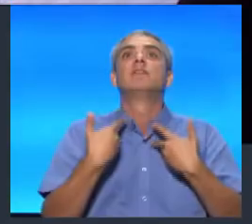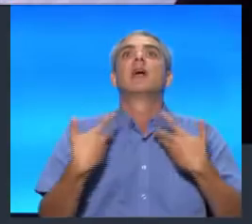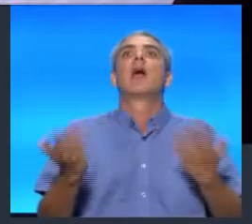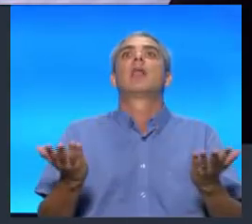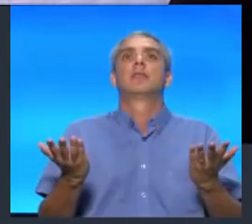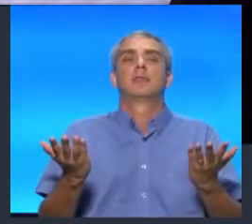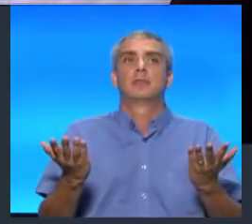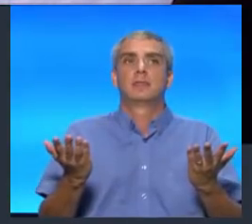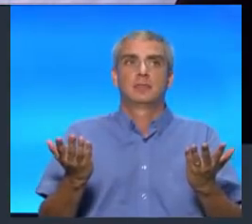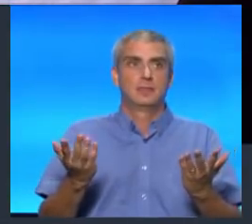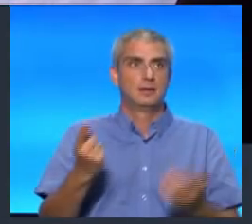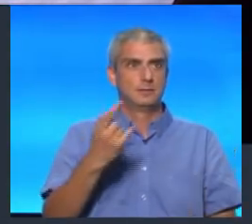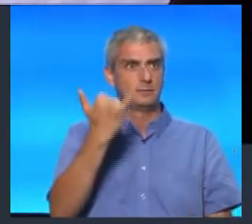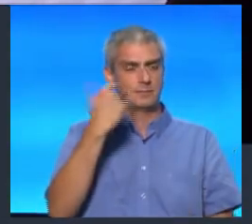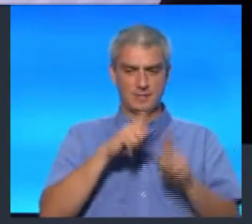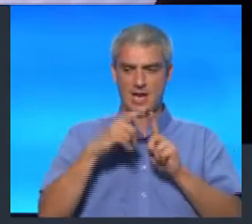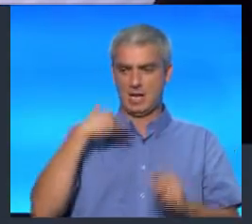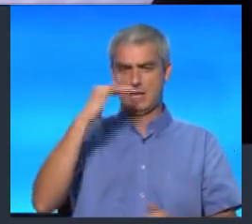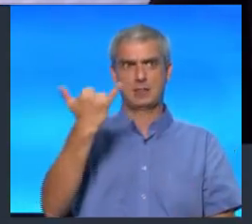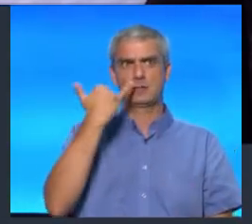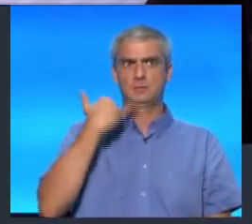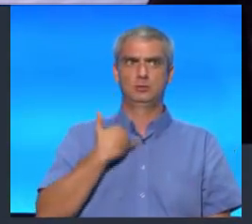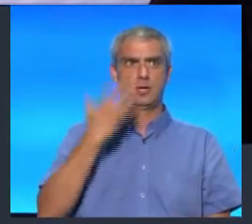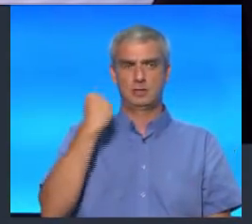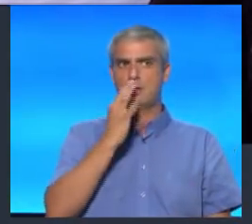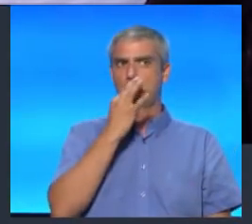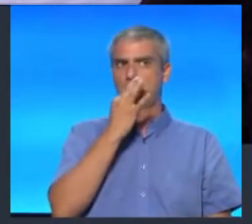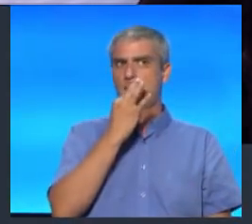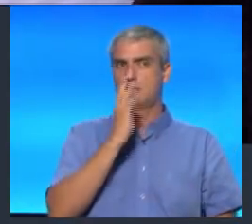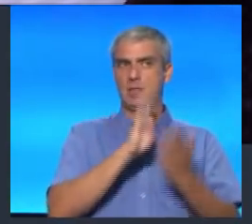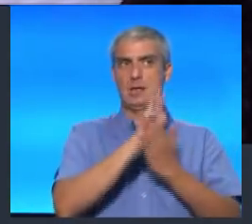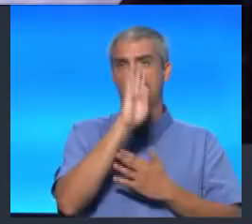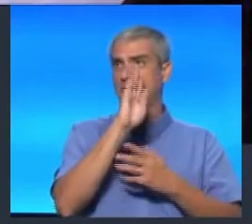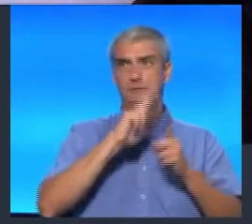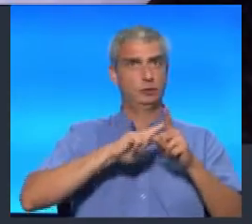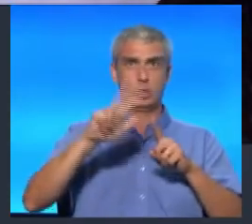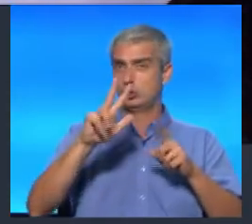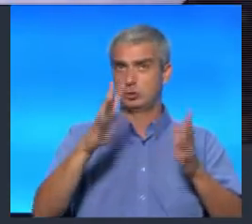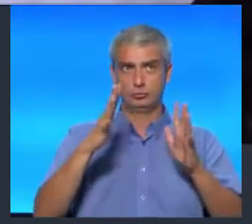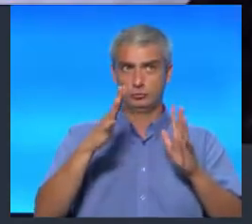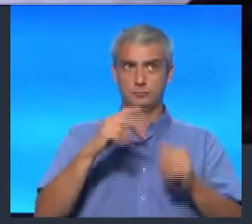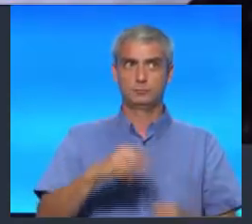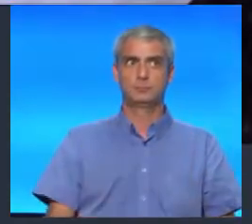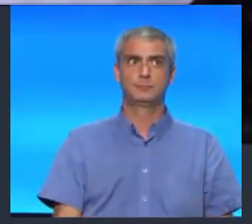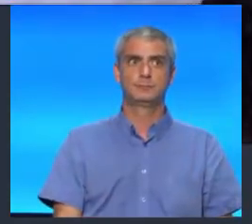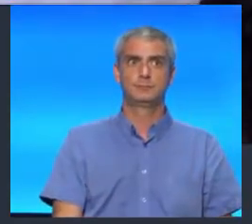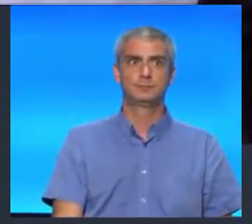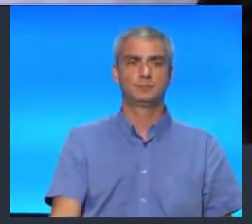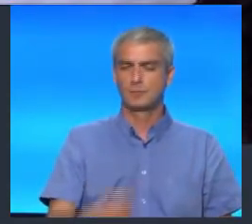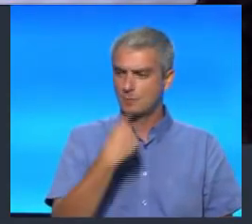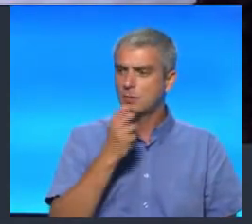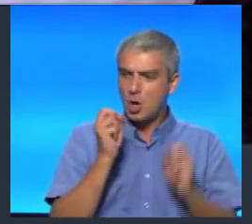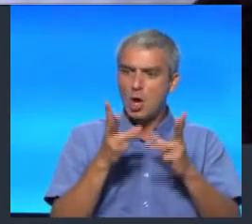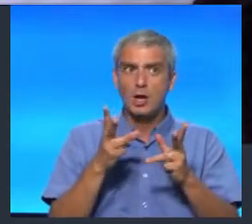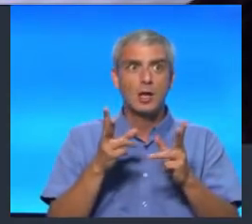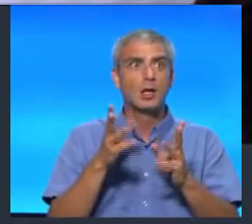אוויר. כאשר אליי אחי הקטן, הוא היה בזמנו בין 14 ו3 חודשים. אמרתי לו, אוקיי, עכשיו כל